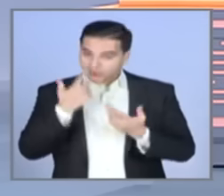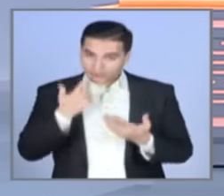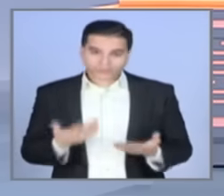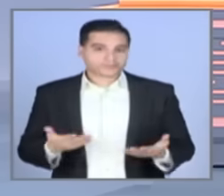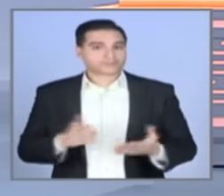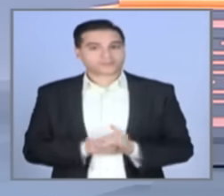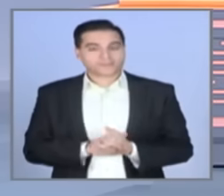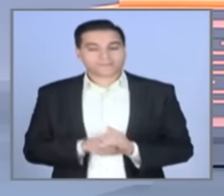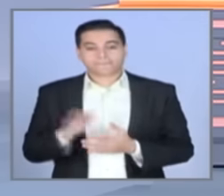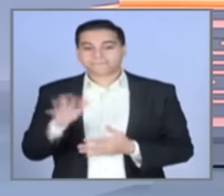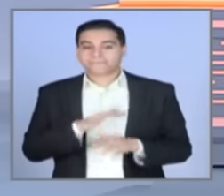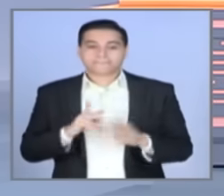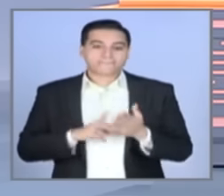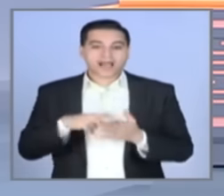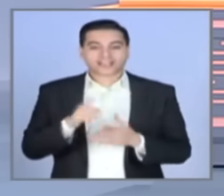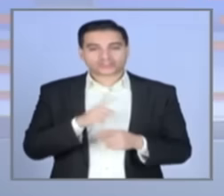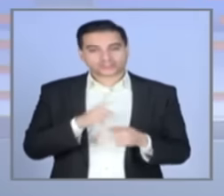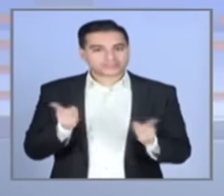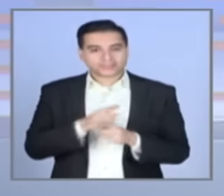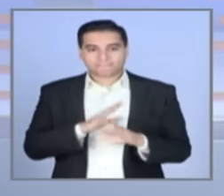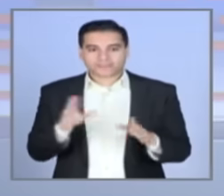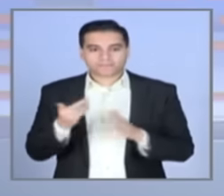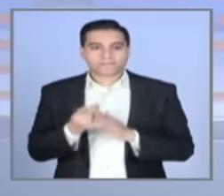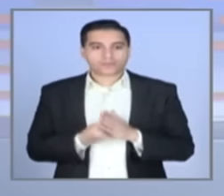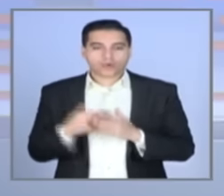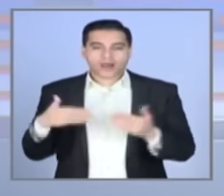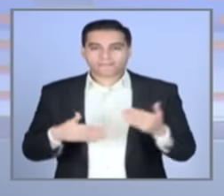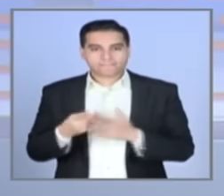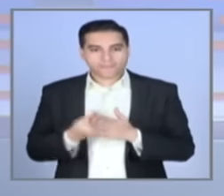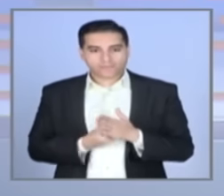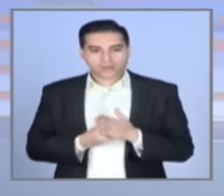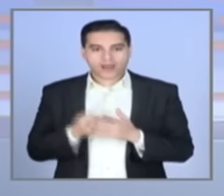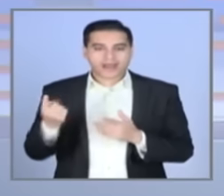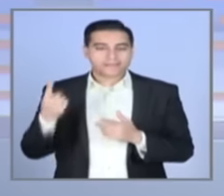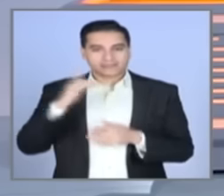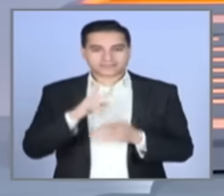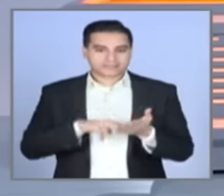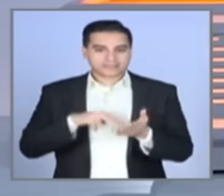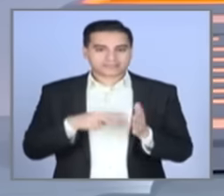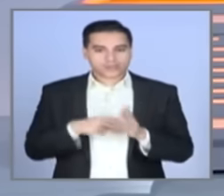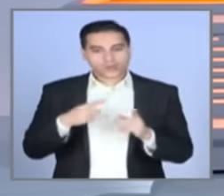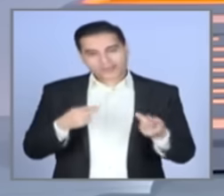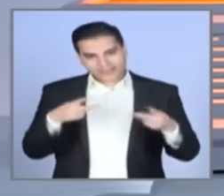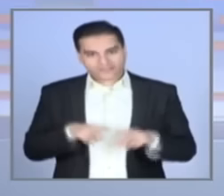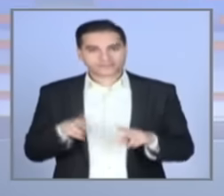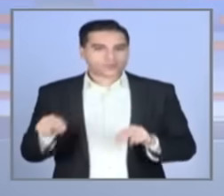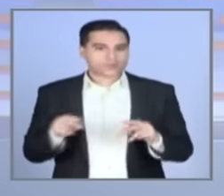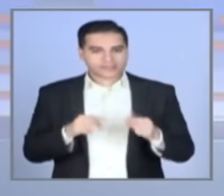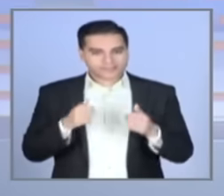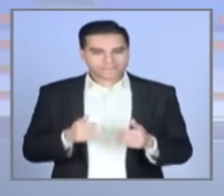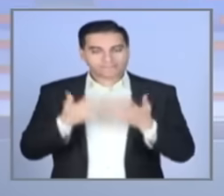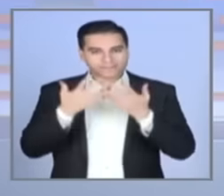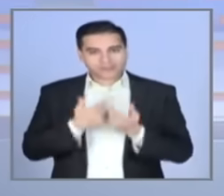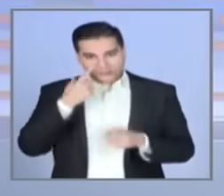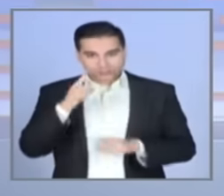ذهنية، محدش يحسب غيرها، ممنوع خالص، هي بس اللي تحسب. هنا نفس الحكاية،